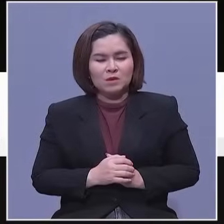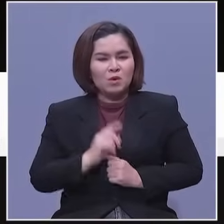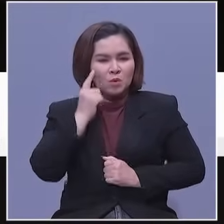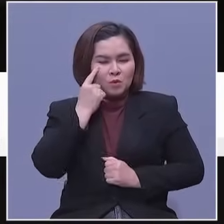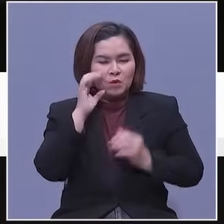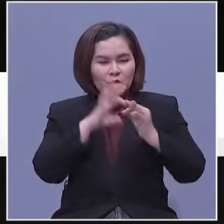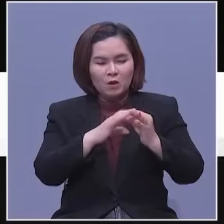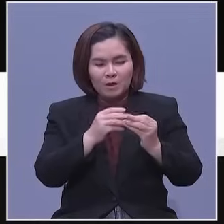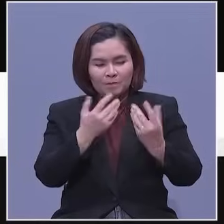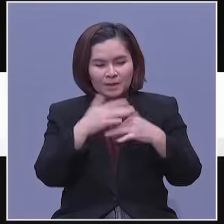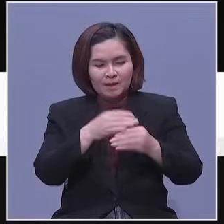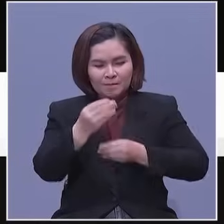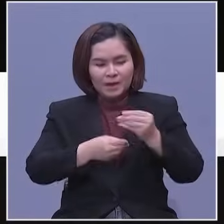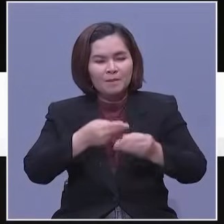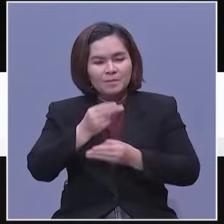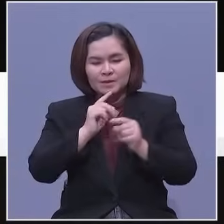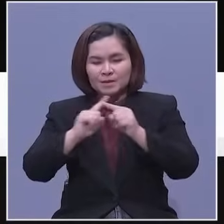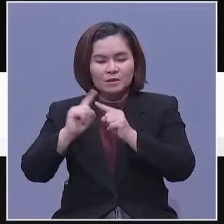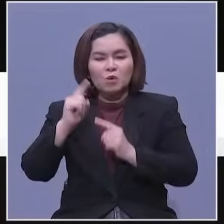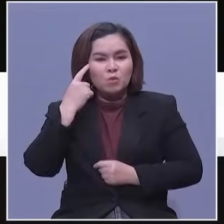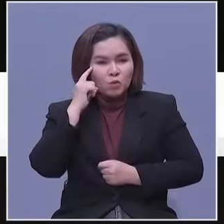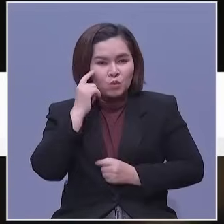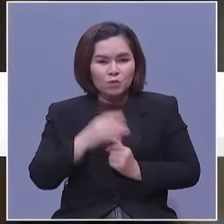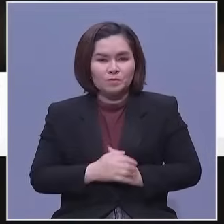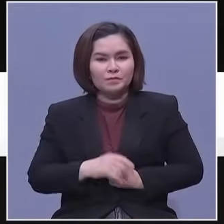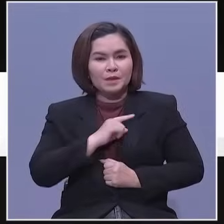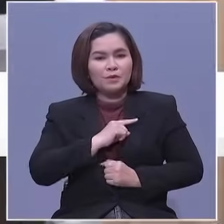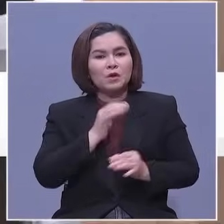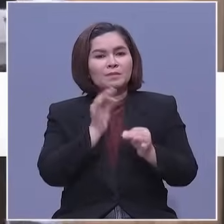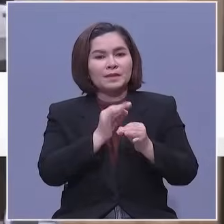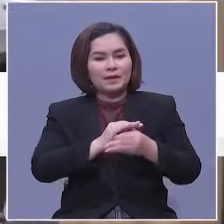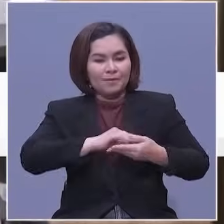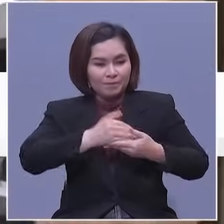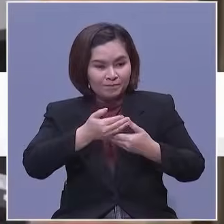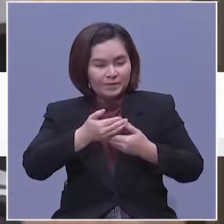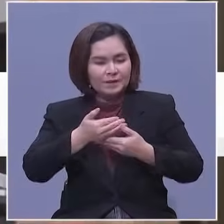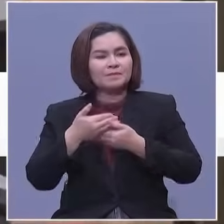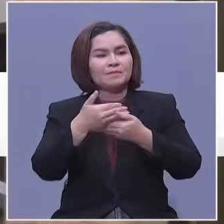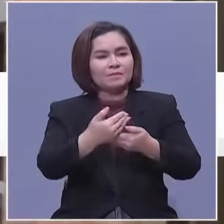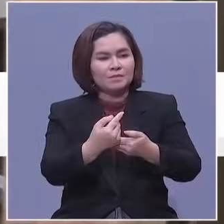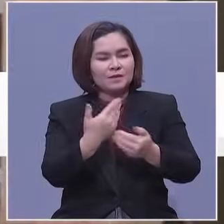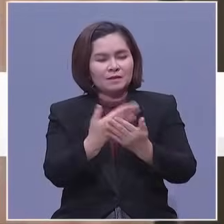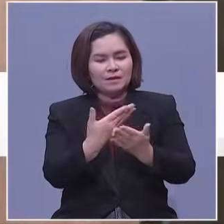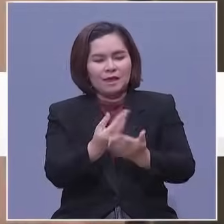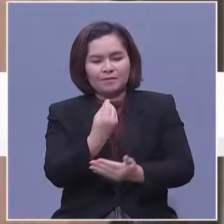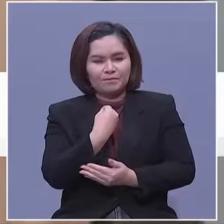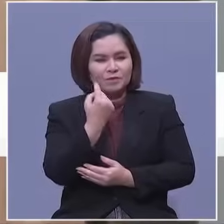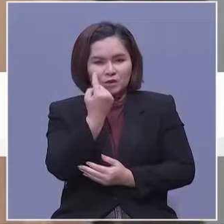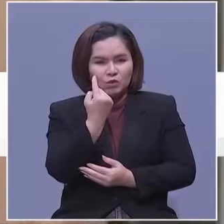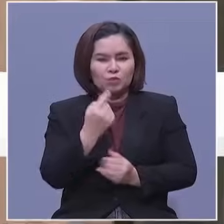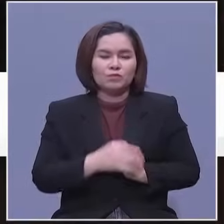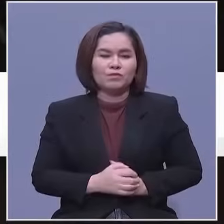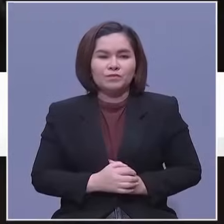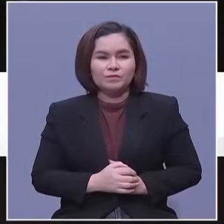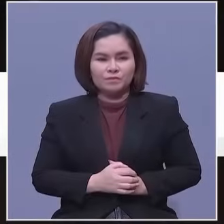องเกี่ยวกับการซื้อขายอาวุธปืนเพียงแต่รับว่าเป็นคนที่รับจ้างเปิดบัญชีให้แก่นายธนาวุฒิเท่านั้นนะคะทางนี้ก็เชื่อว่า